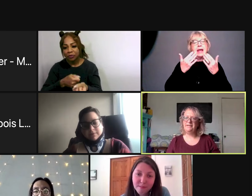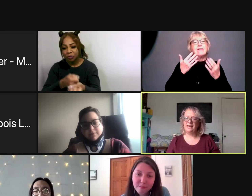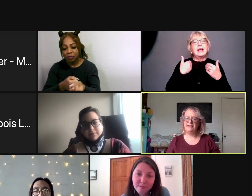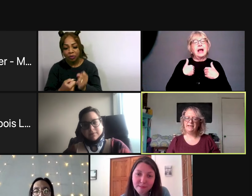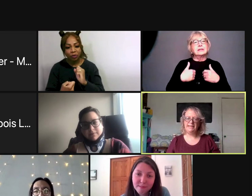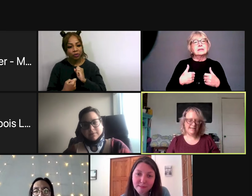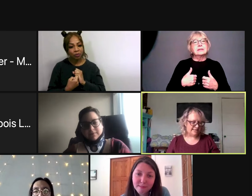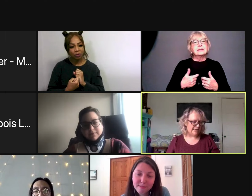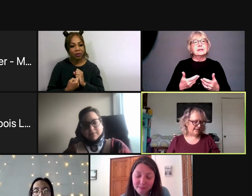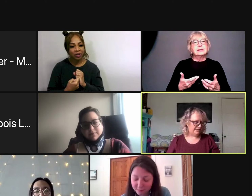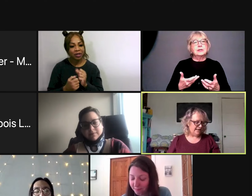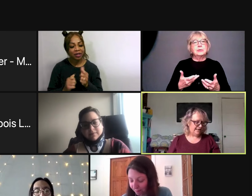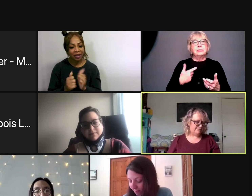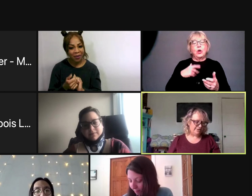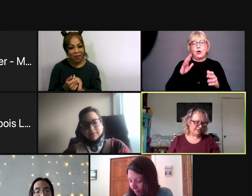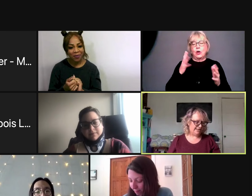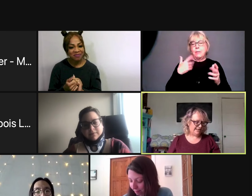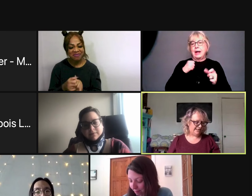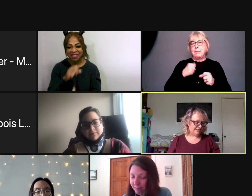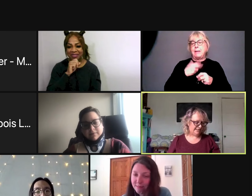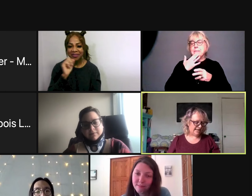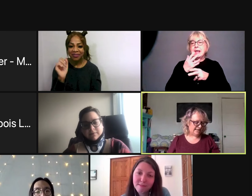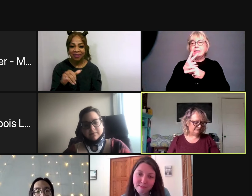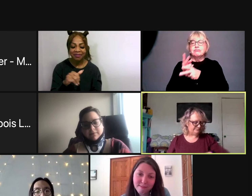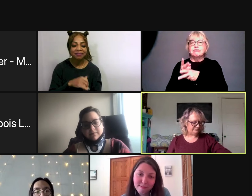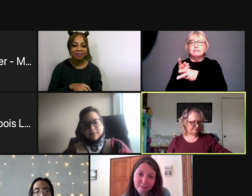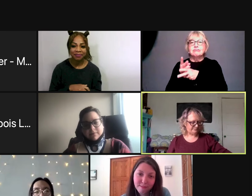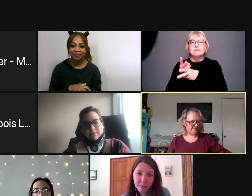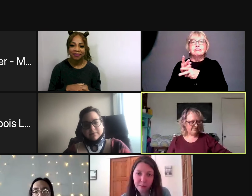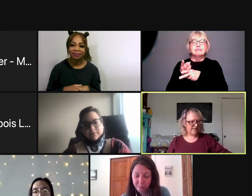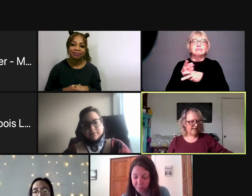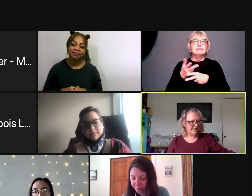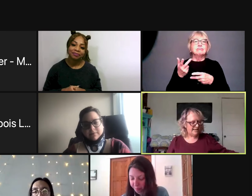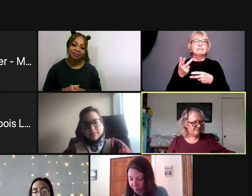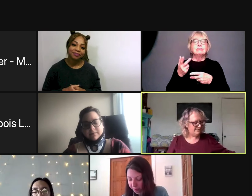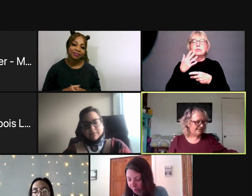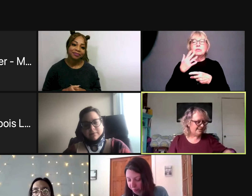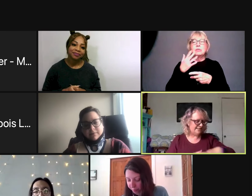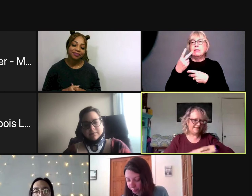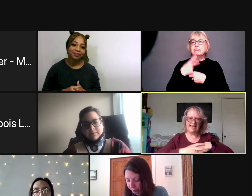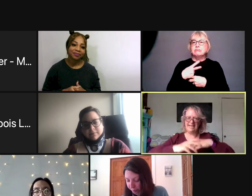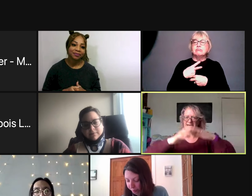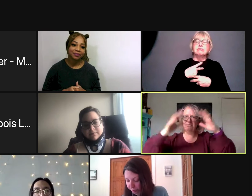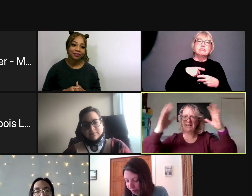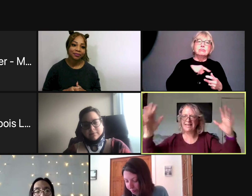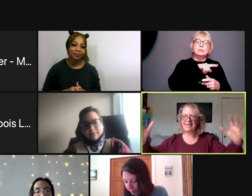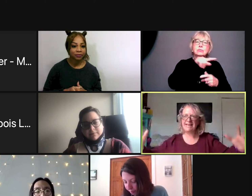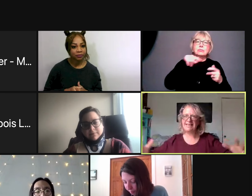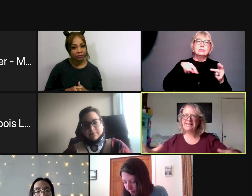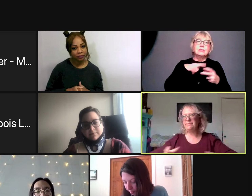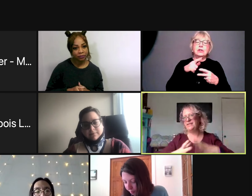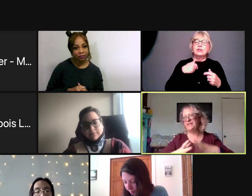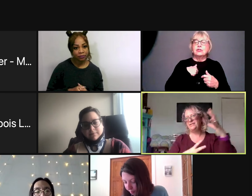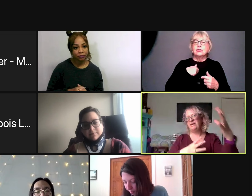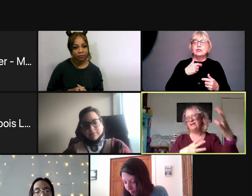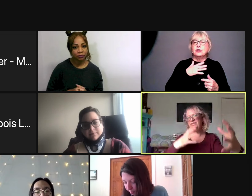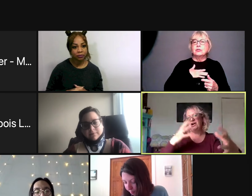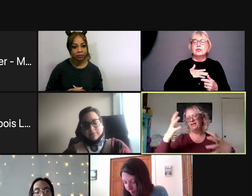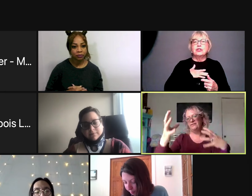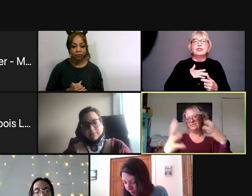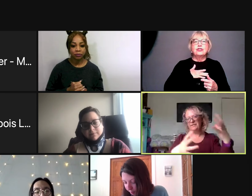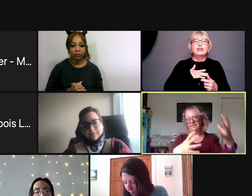'on peut prendre soin les uns des autres être bienveillant dans le cadre du contrat ça j'apprécie beaucoup cette